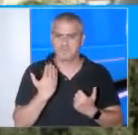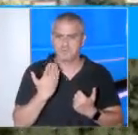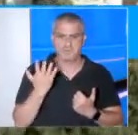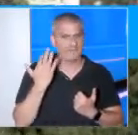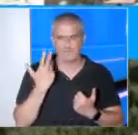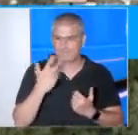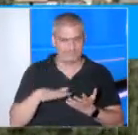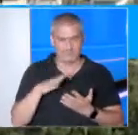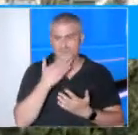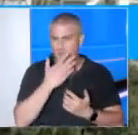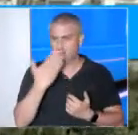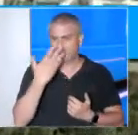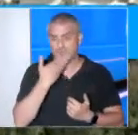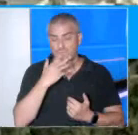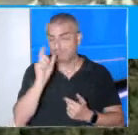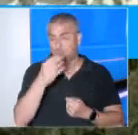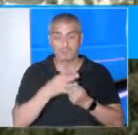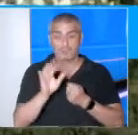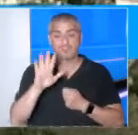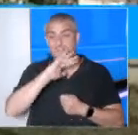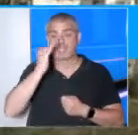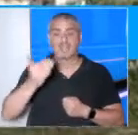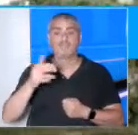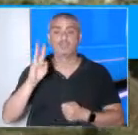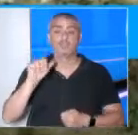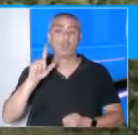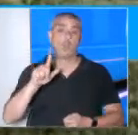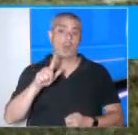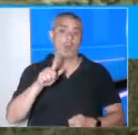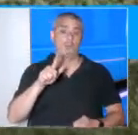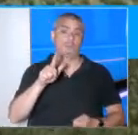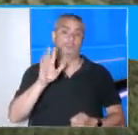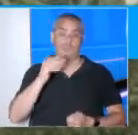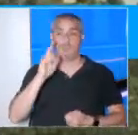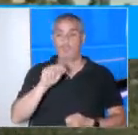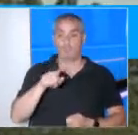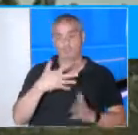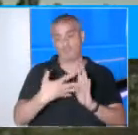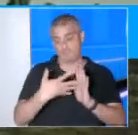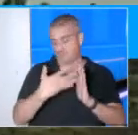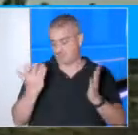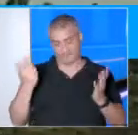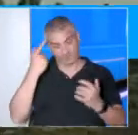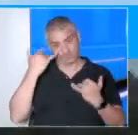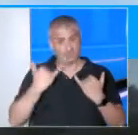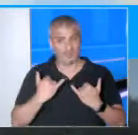עכשיו מזרח ירושלים, וחשד שהוא הציץ שריפה בגבעת שאול. אז גם העניין הזה נבחן, אבל אני חושב